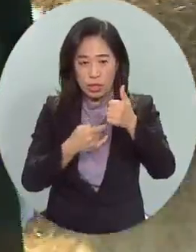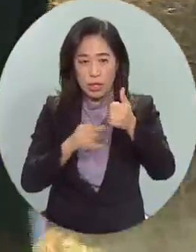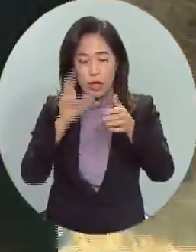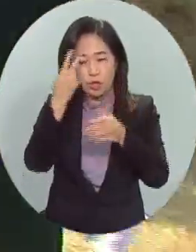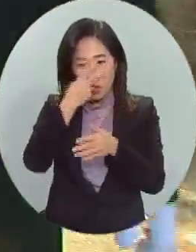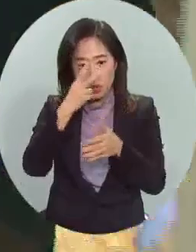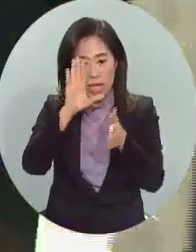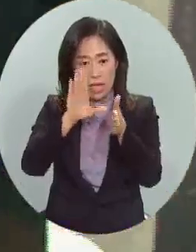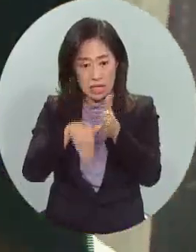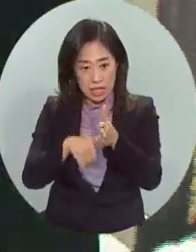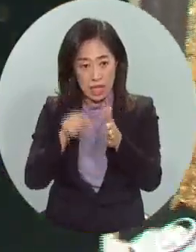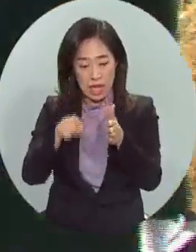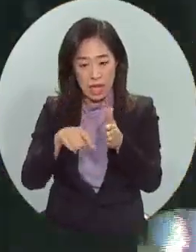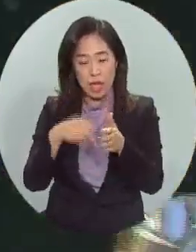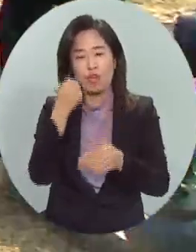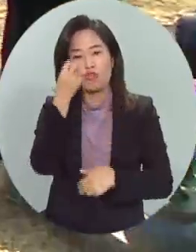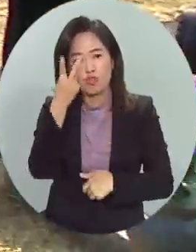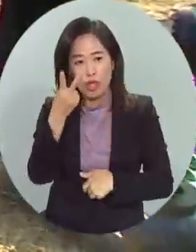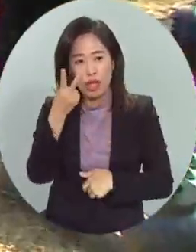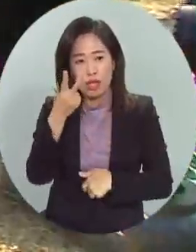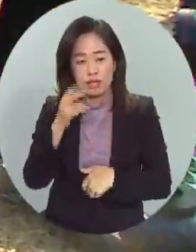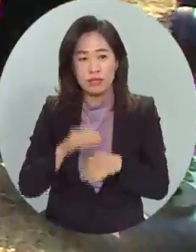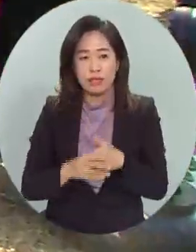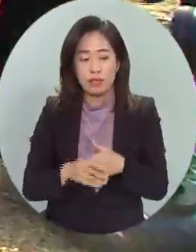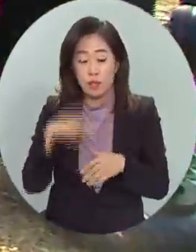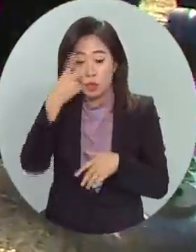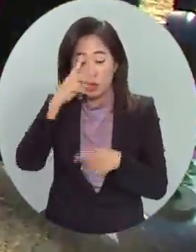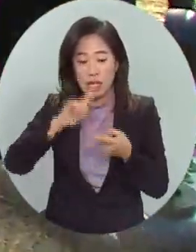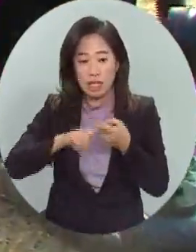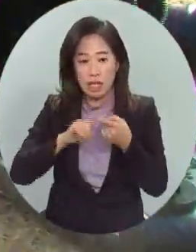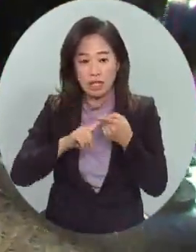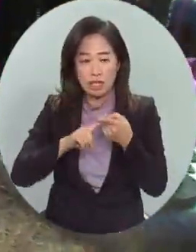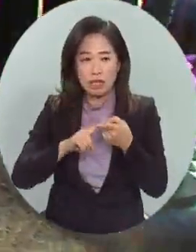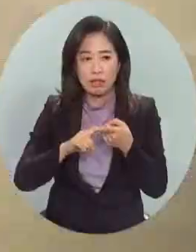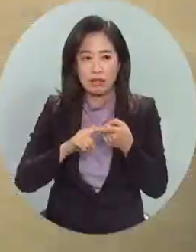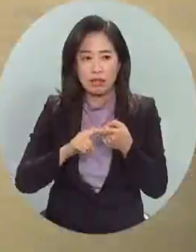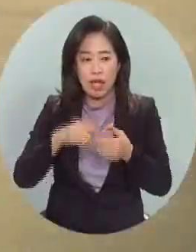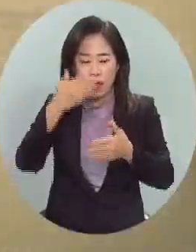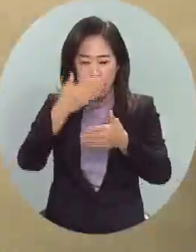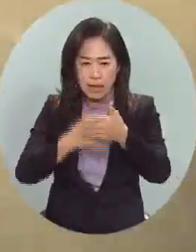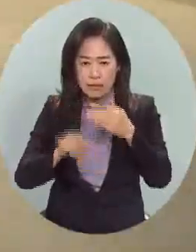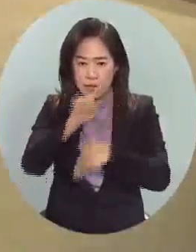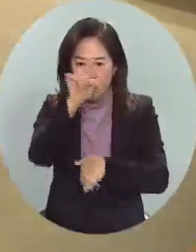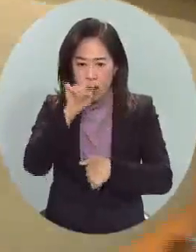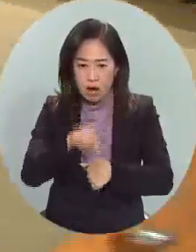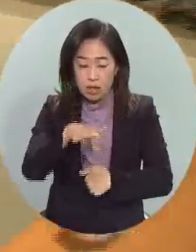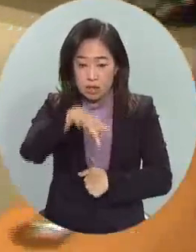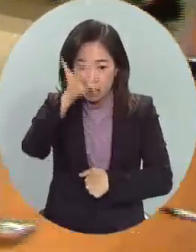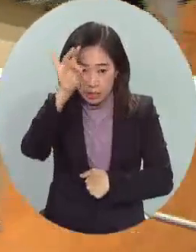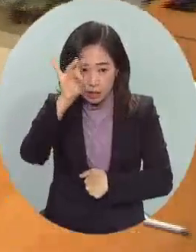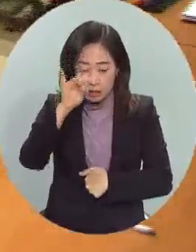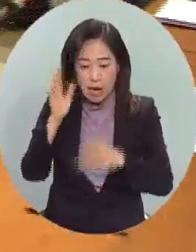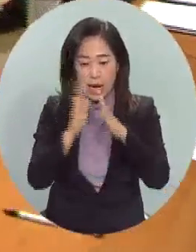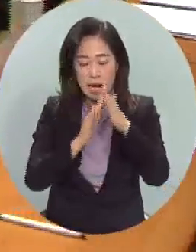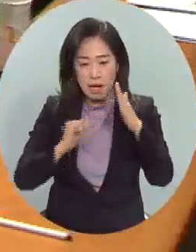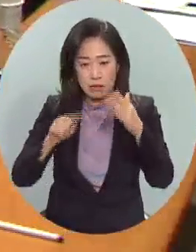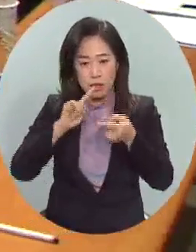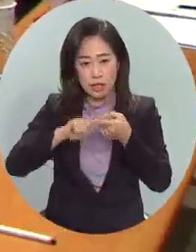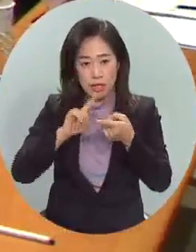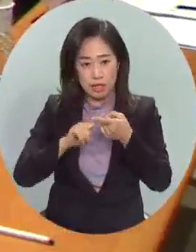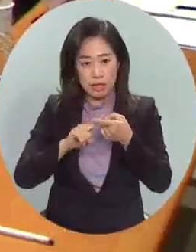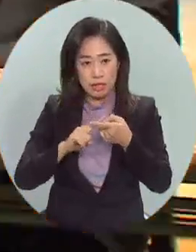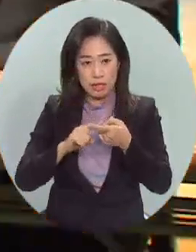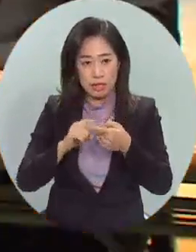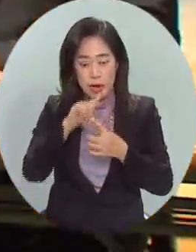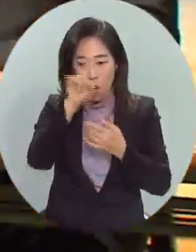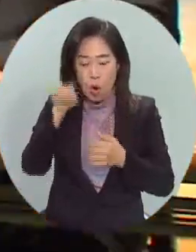518과 된 남은 의을 해하고 의을 풀어주겠다는 조사위의 당초 취지가 퇴색됐다는 비판에서